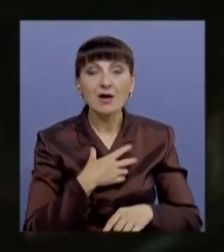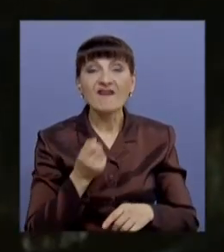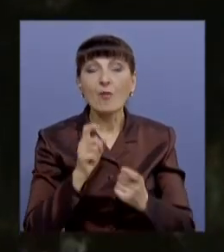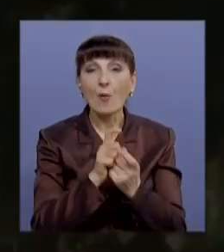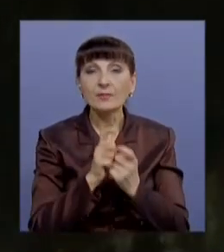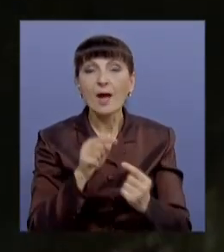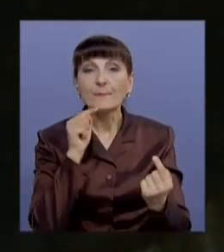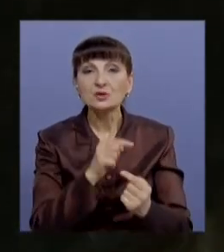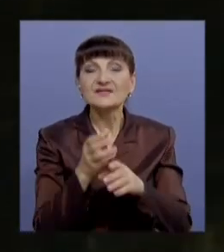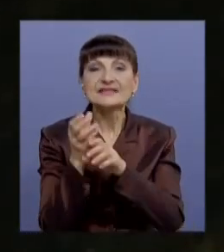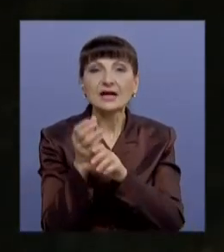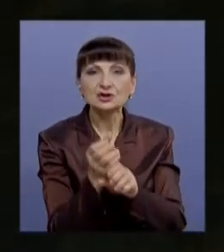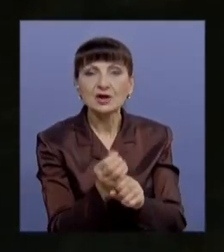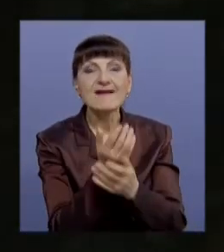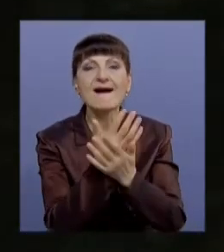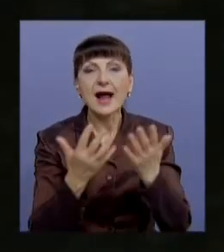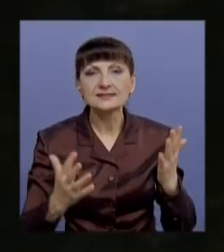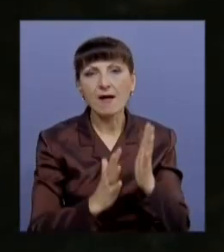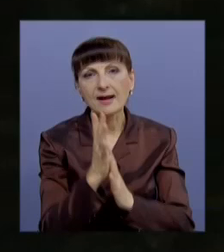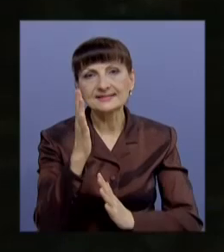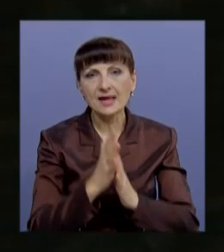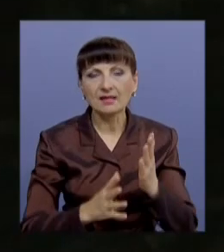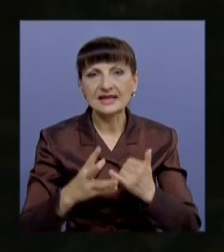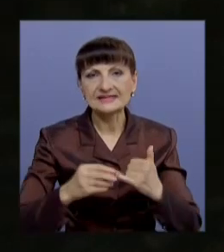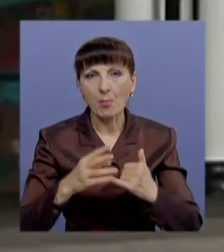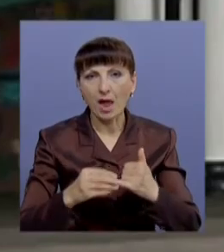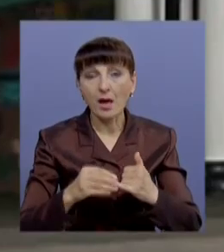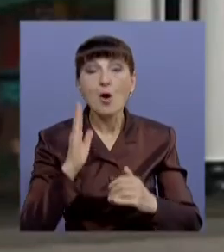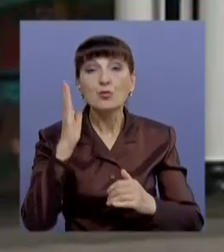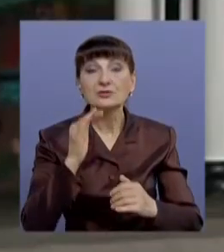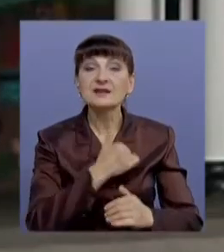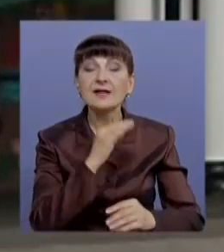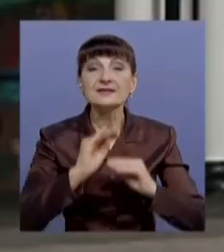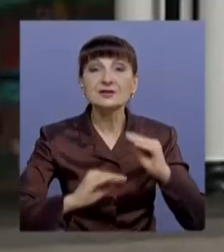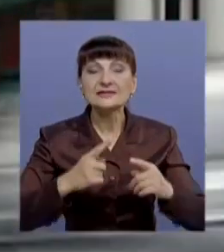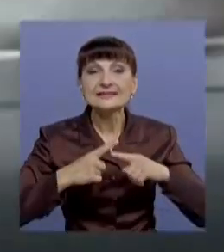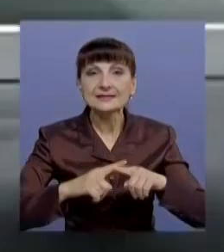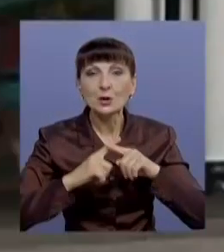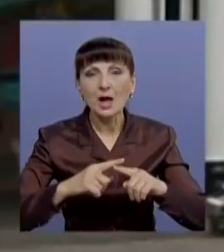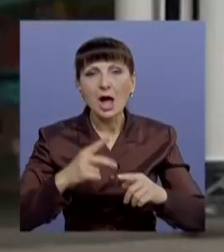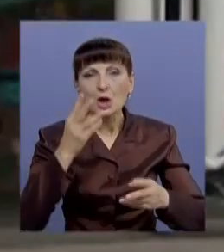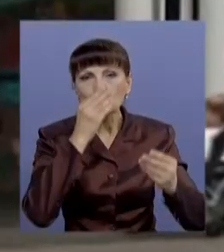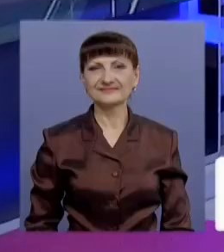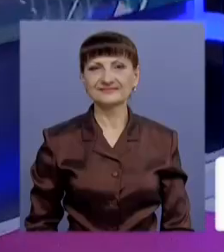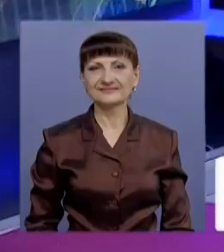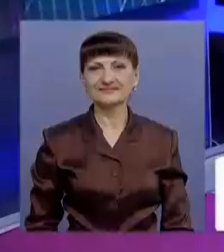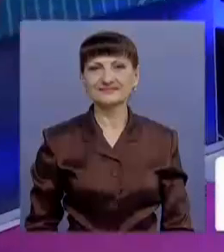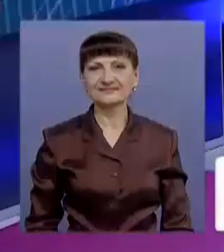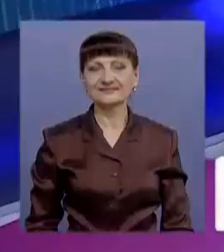борьбе против сокращения биоразнообразия на планете. В будущем систему хотят оснастить технологиями искусственного интеллекта.